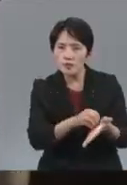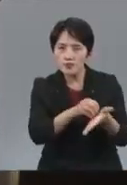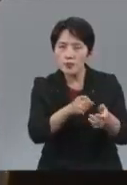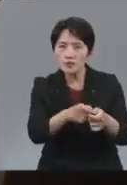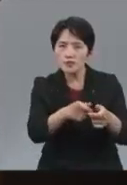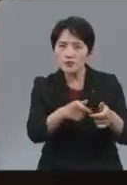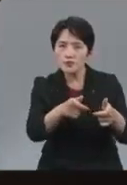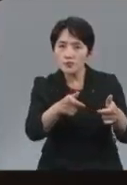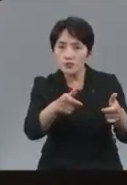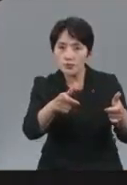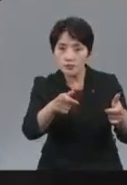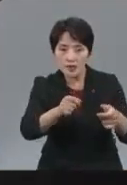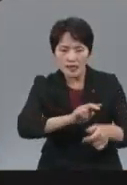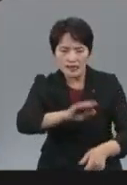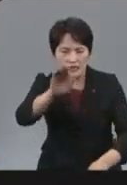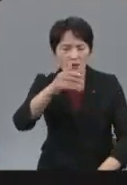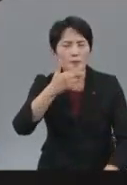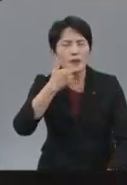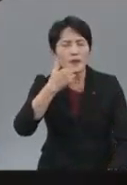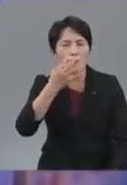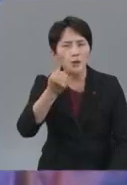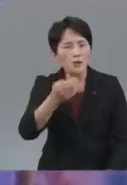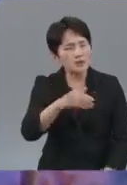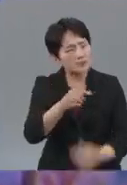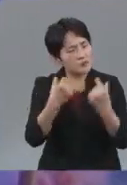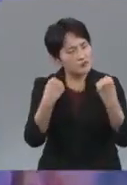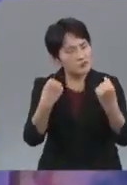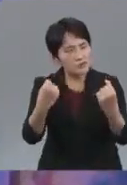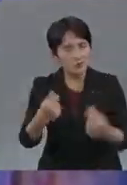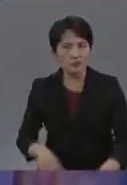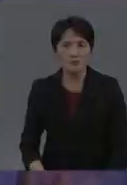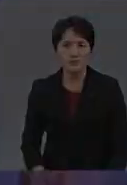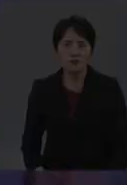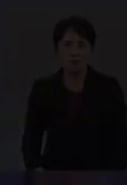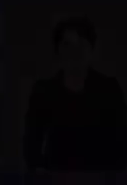ставки последовало за решением ФРС США